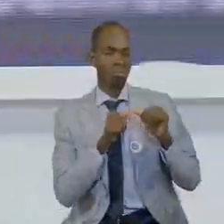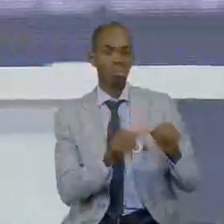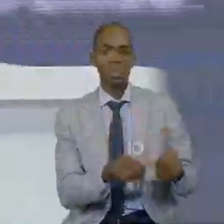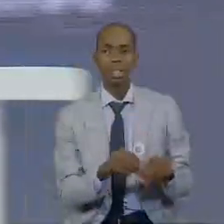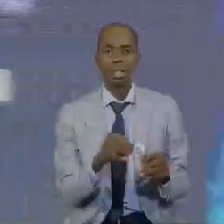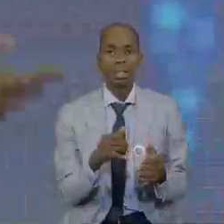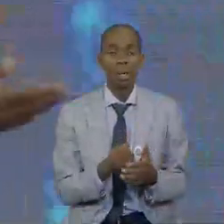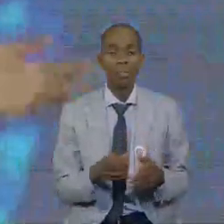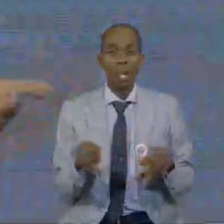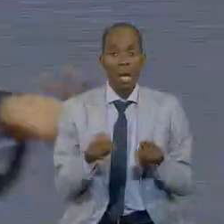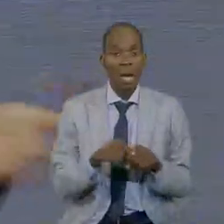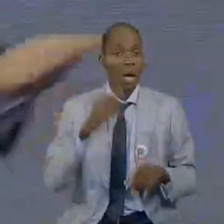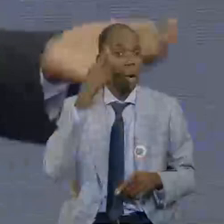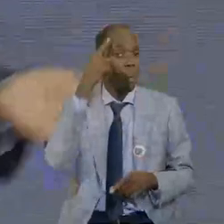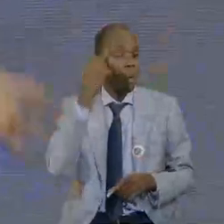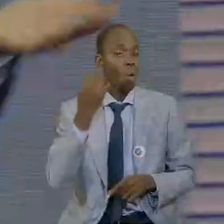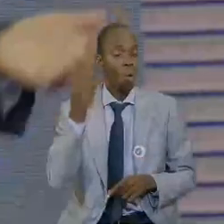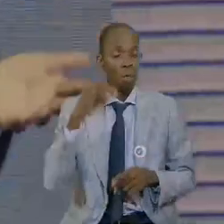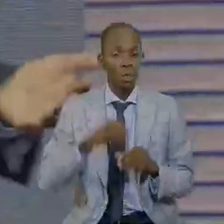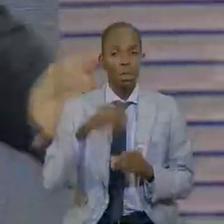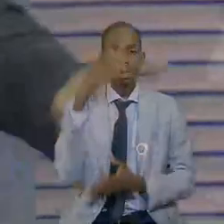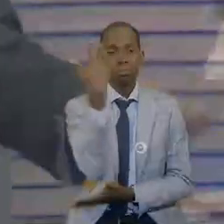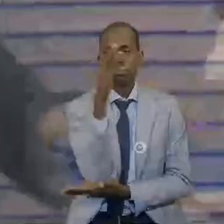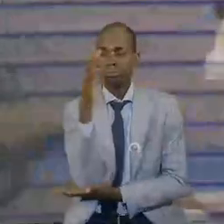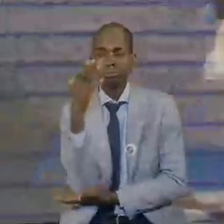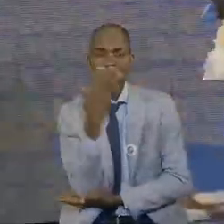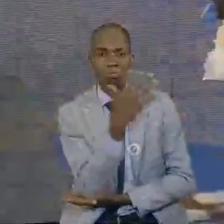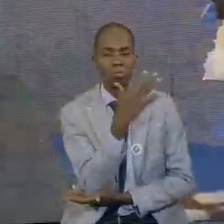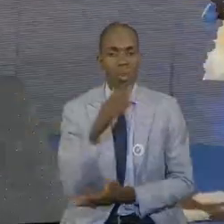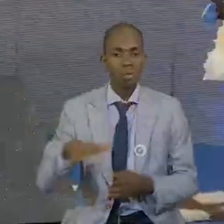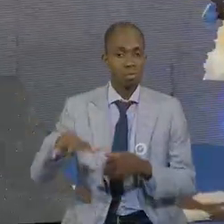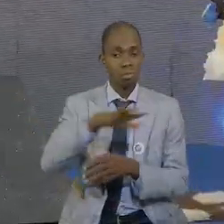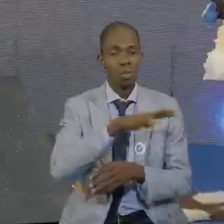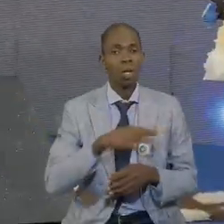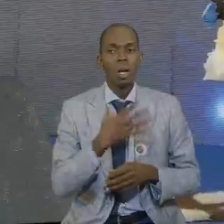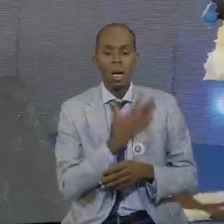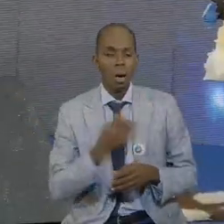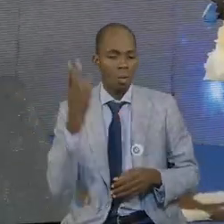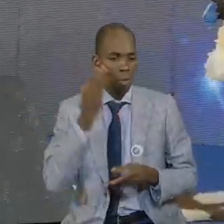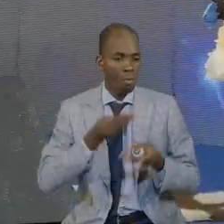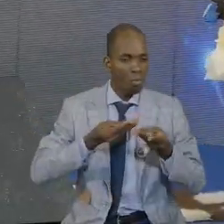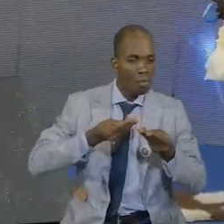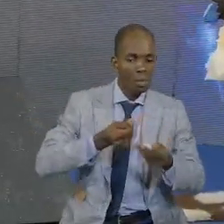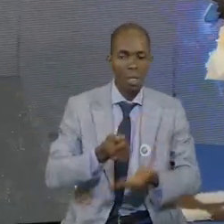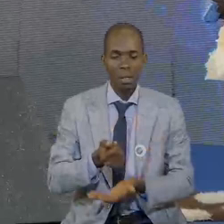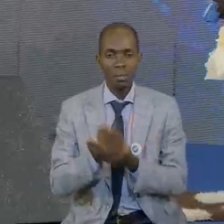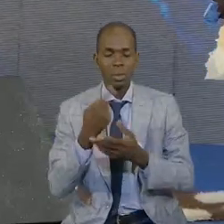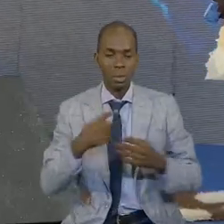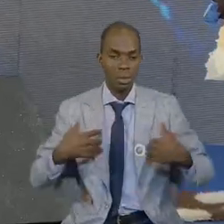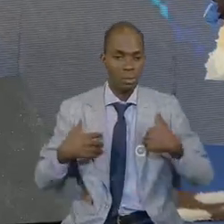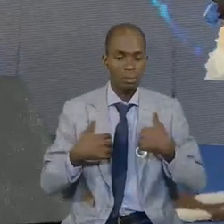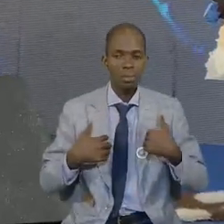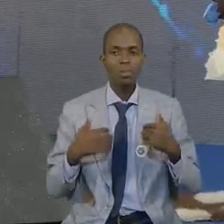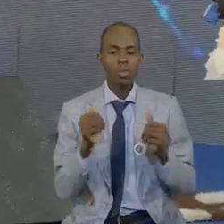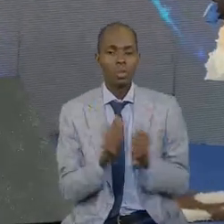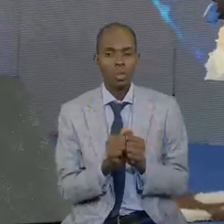in the wilderness and was directing the animals and the sheep of Jethro, confident. Comme Moïse était dans